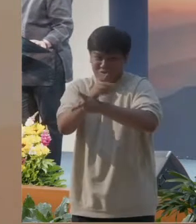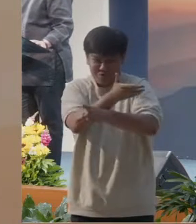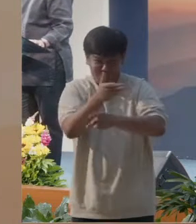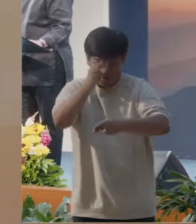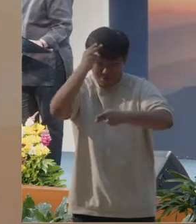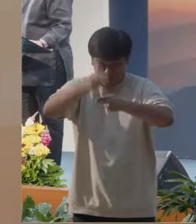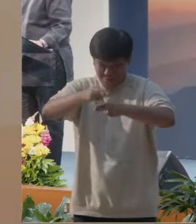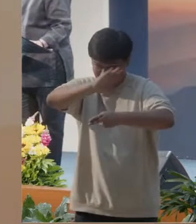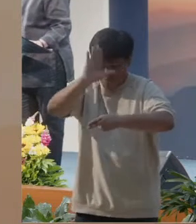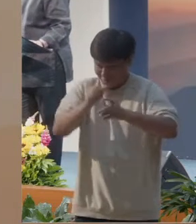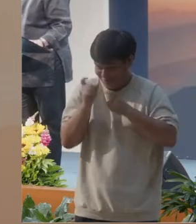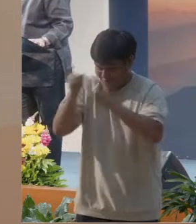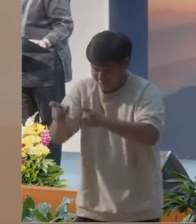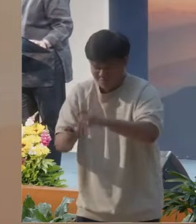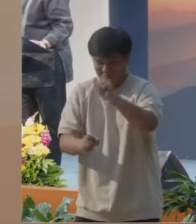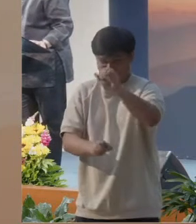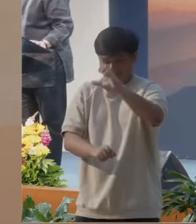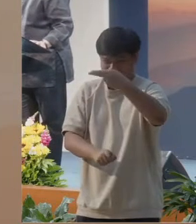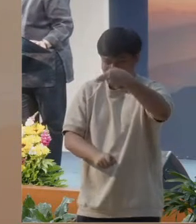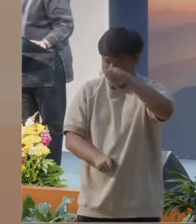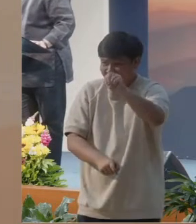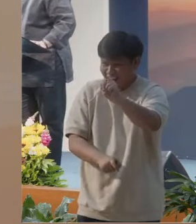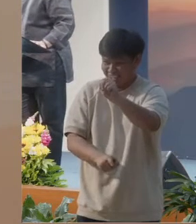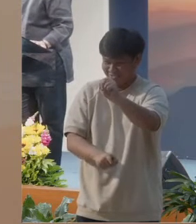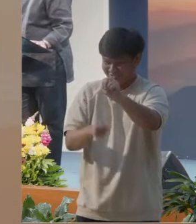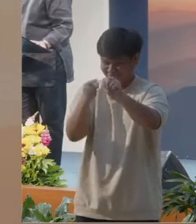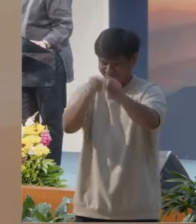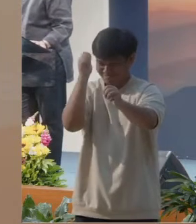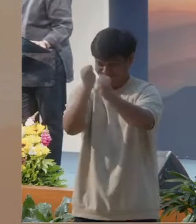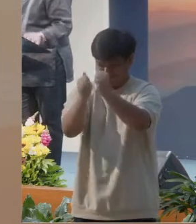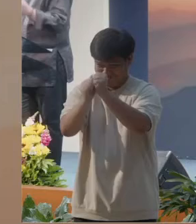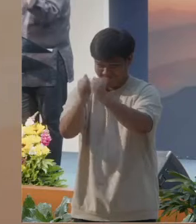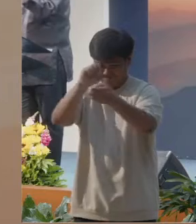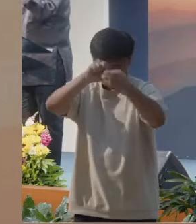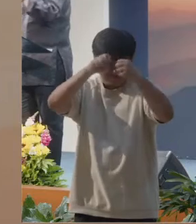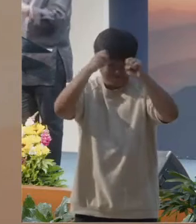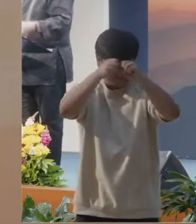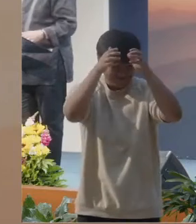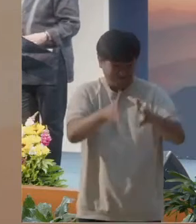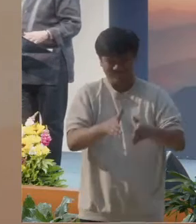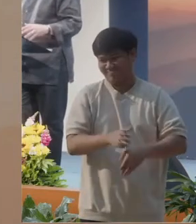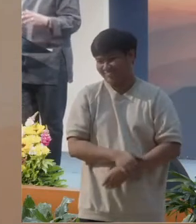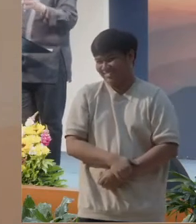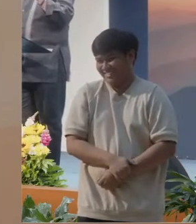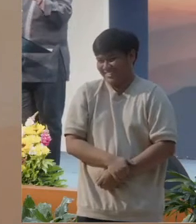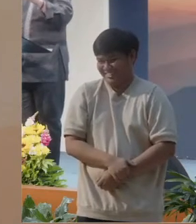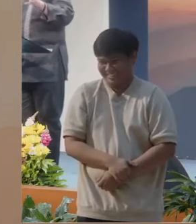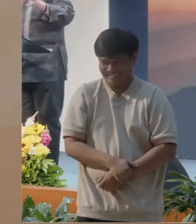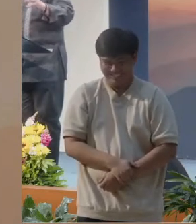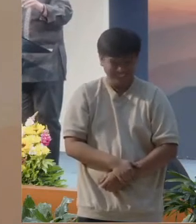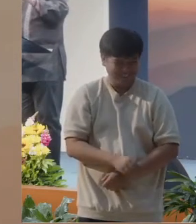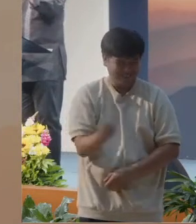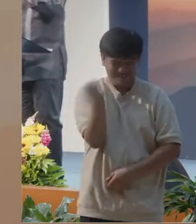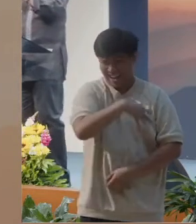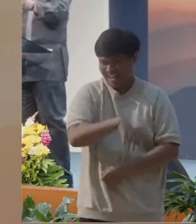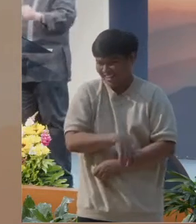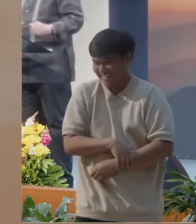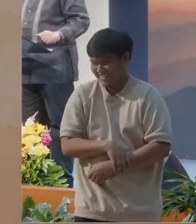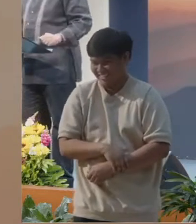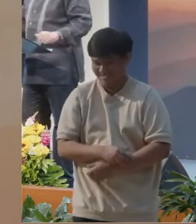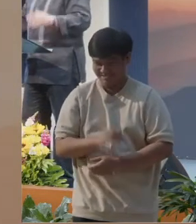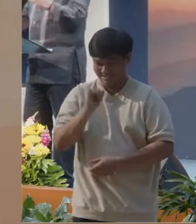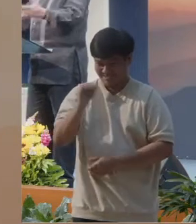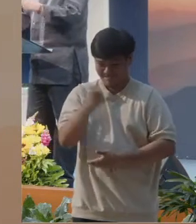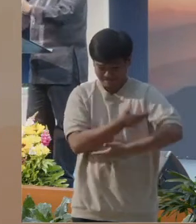huwag niyo papangalang panggulo yung anak ninyo. No? Hindi po maganda. Kaya pag-iisipan po natin, kaya yung mga pangalan ng mga anak natin, dapat po